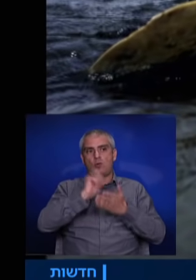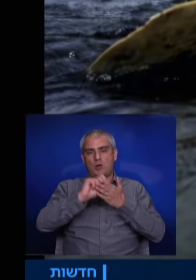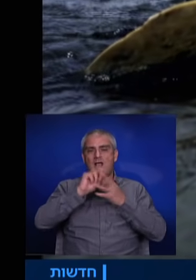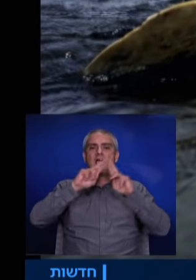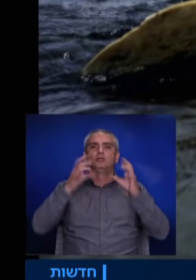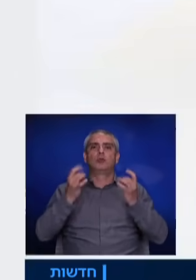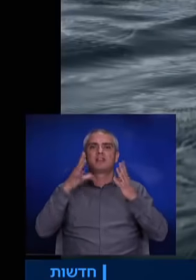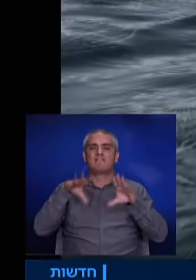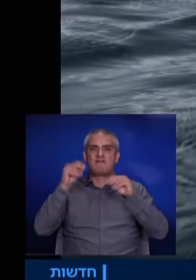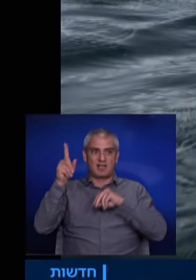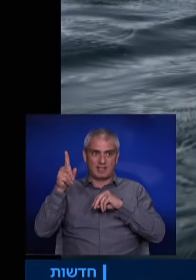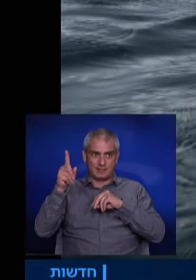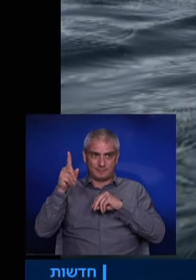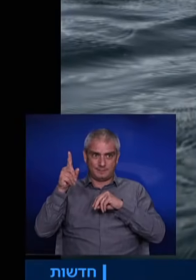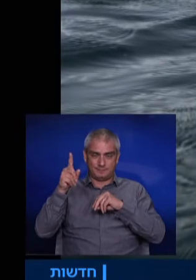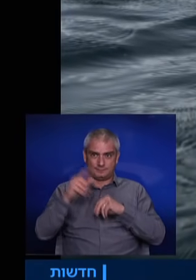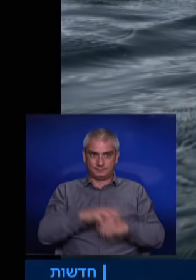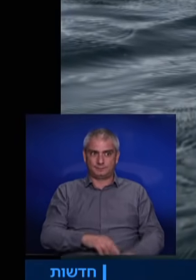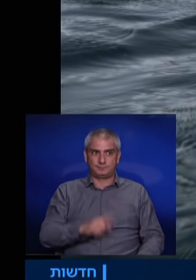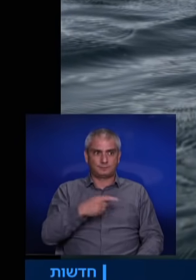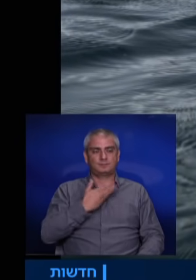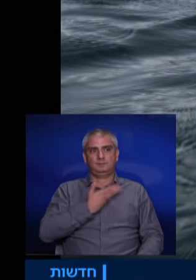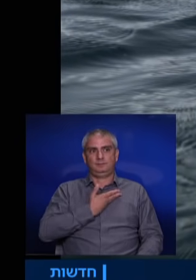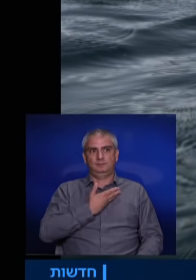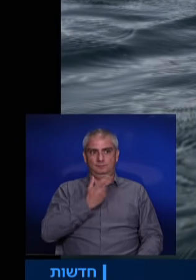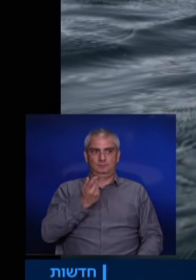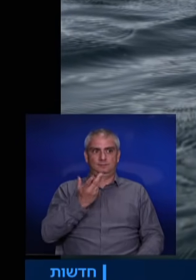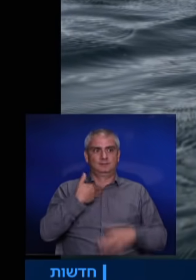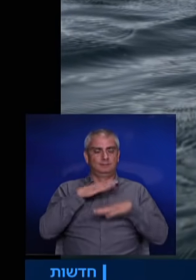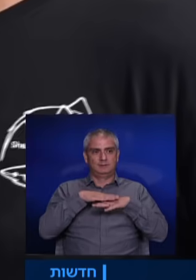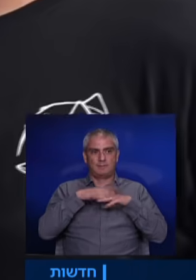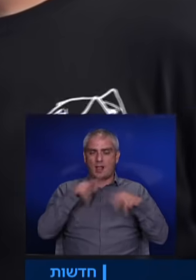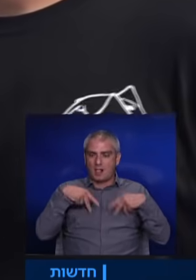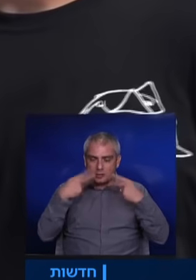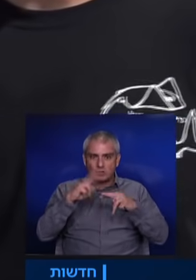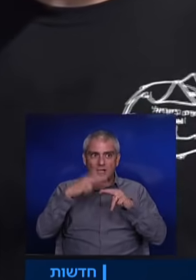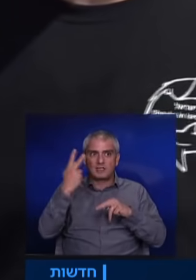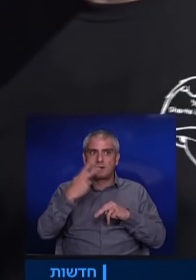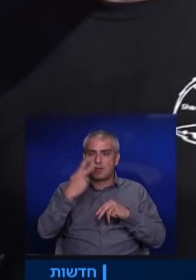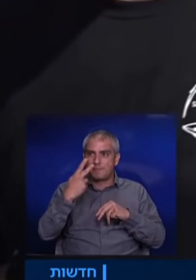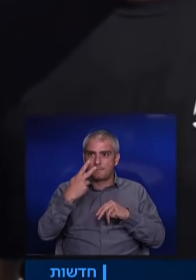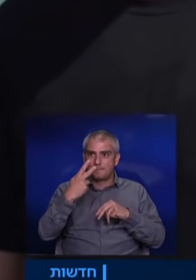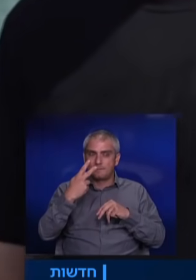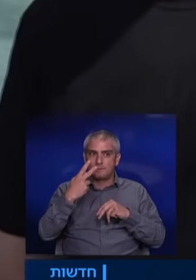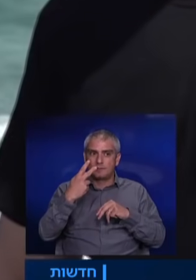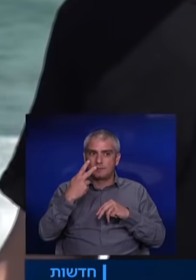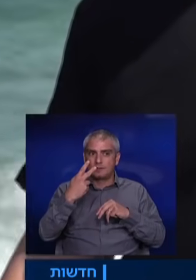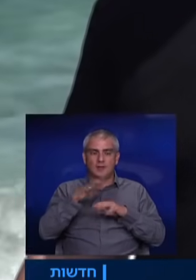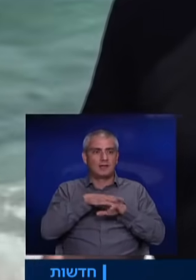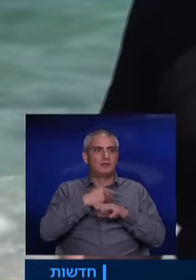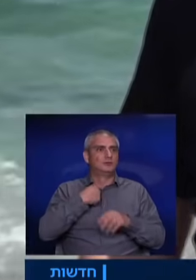הטבע והגנים. קיבלנו עלינו את המשימה להחזור לפה אחרי יומיים. הרגשנו